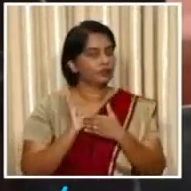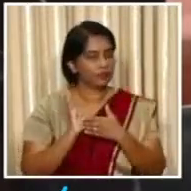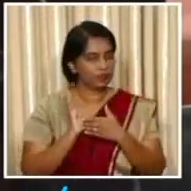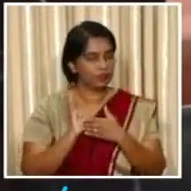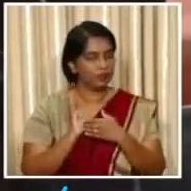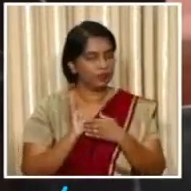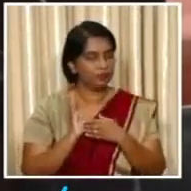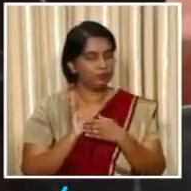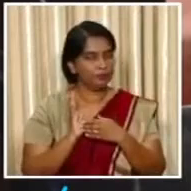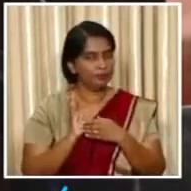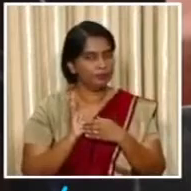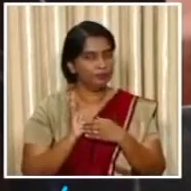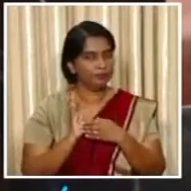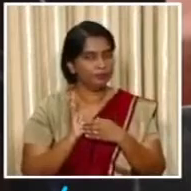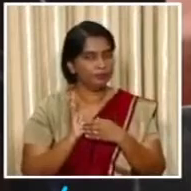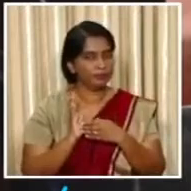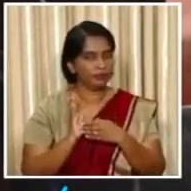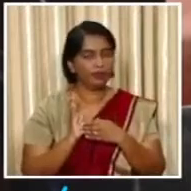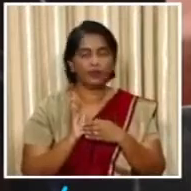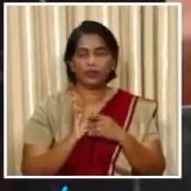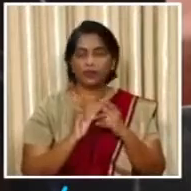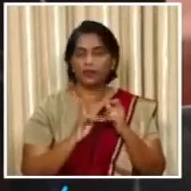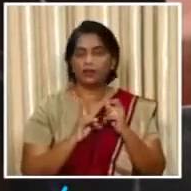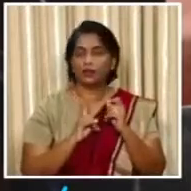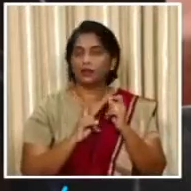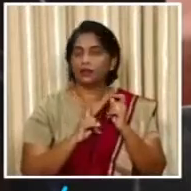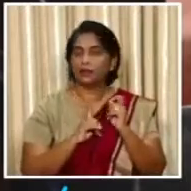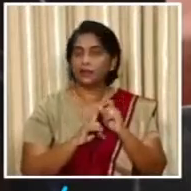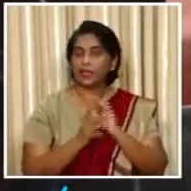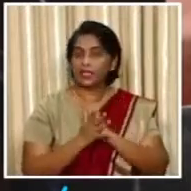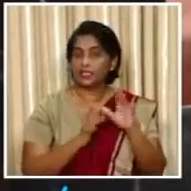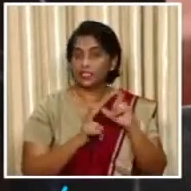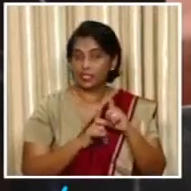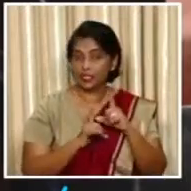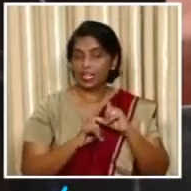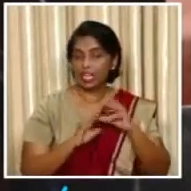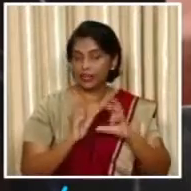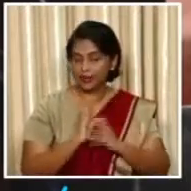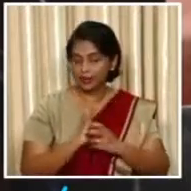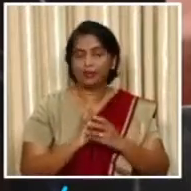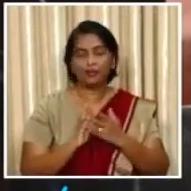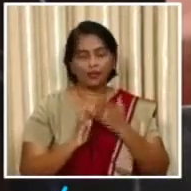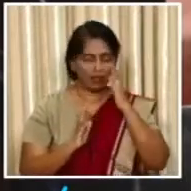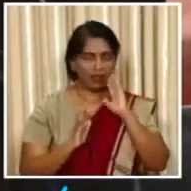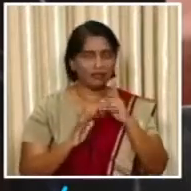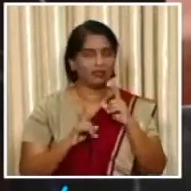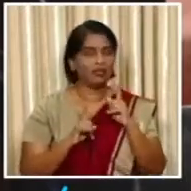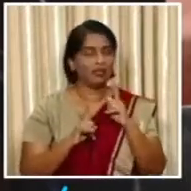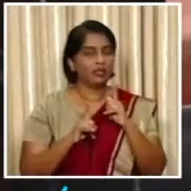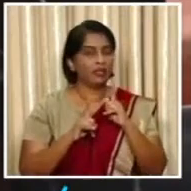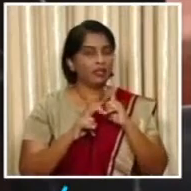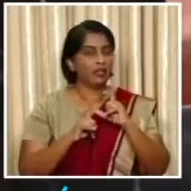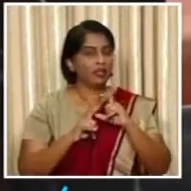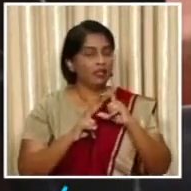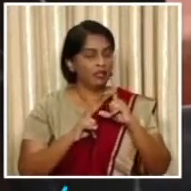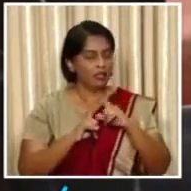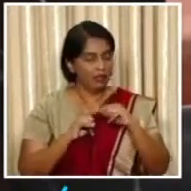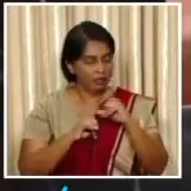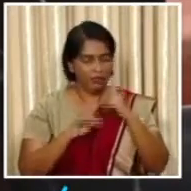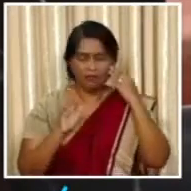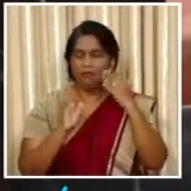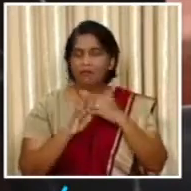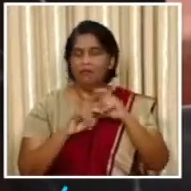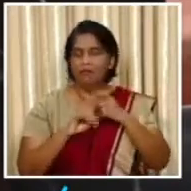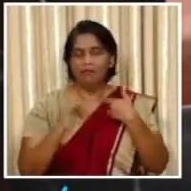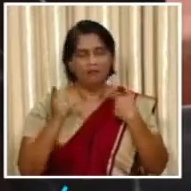கல்வி டிப்ளோமாவிற்கு சமனானது என கல்வி அமைச்சின் செயலாளரினால் வெளியிடப்பட்ட சுற்றறிக்கையும் குறிப்பிடுகின்றது.